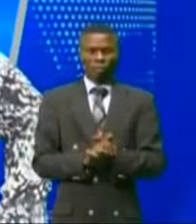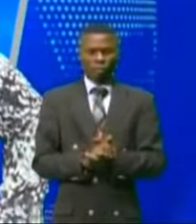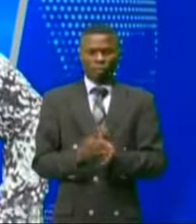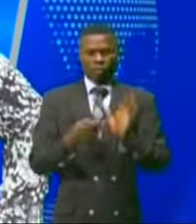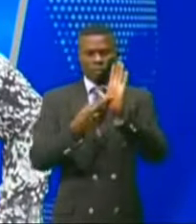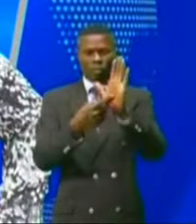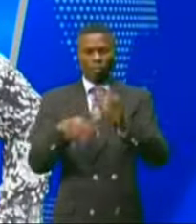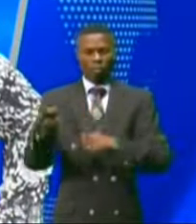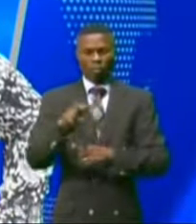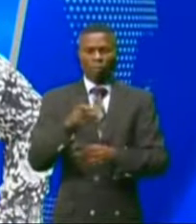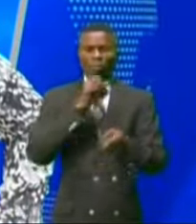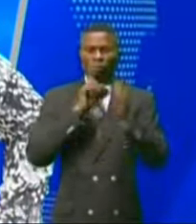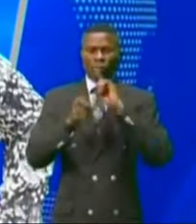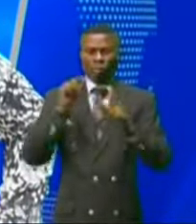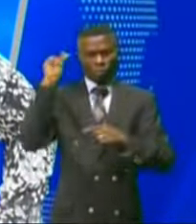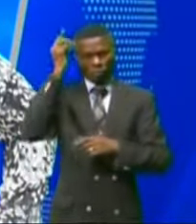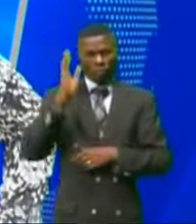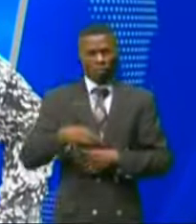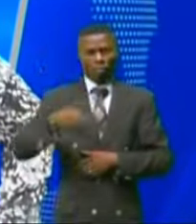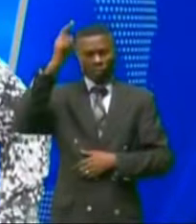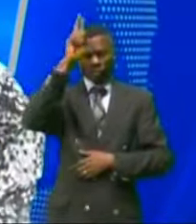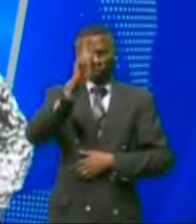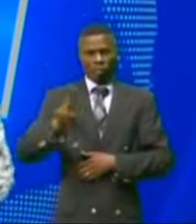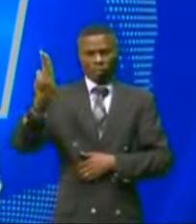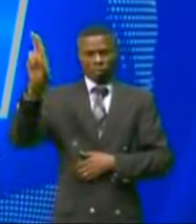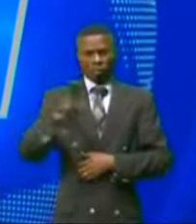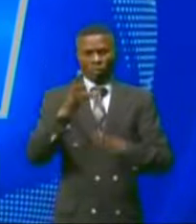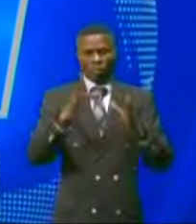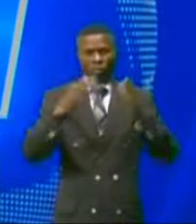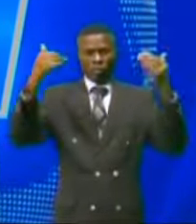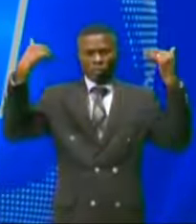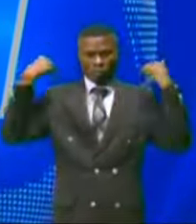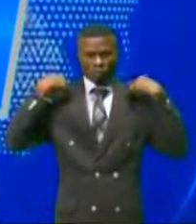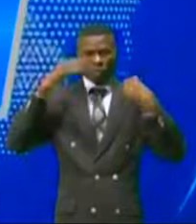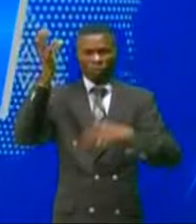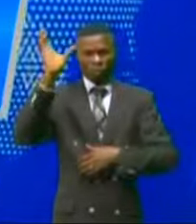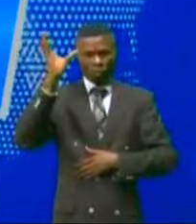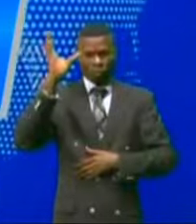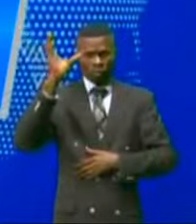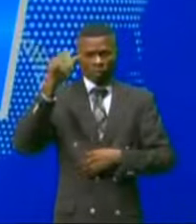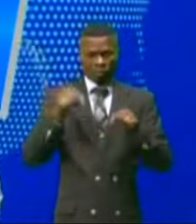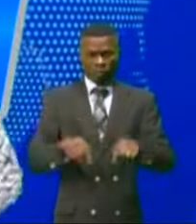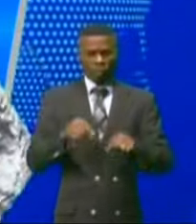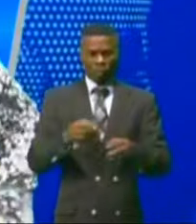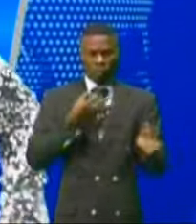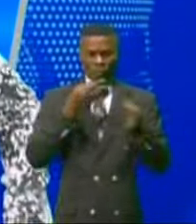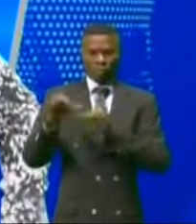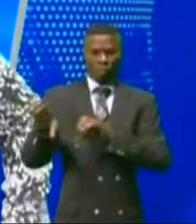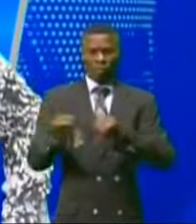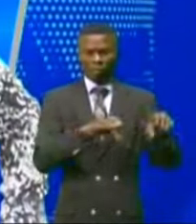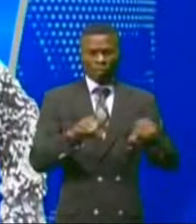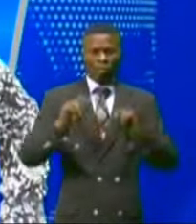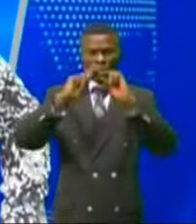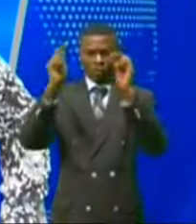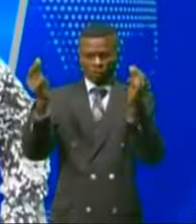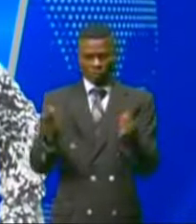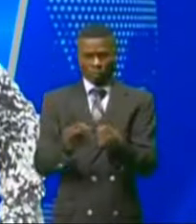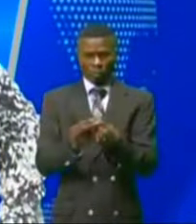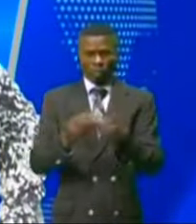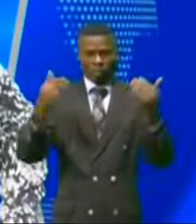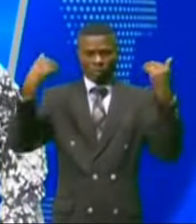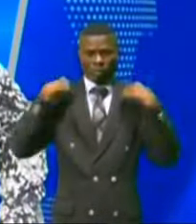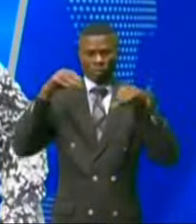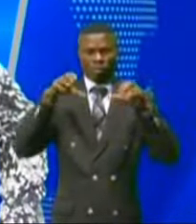Suivons l'échange du gouverneur du Haut-Tuélé avec les chefs coutumiers. Revenons à cette activité. Une délégation de